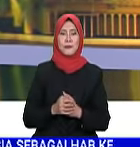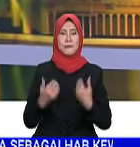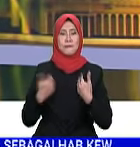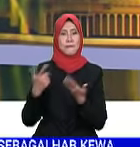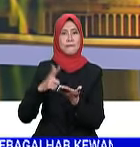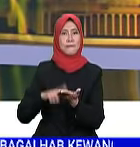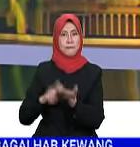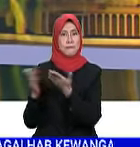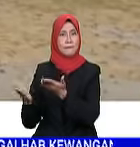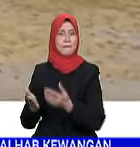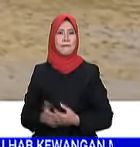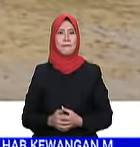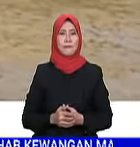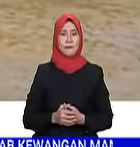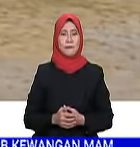laporannya.